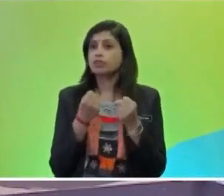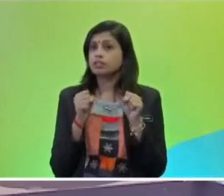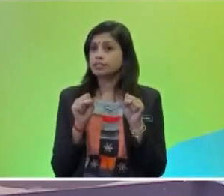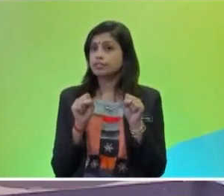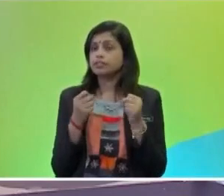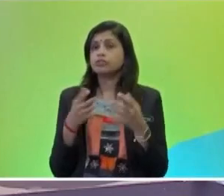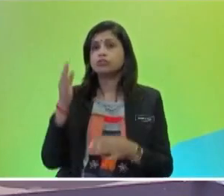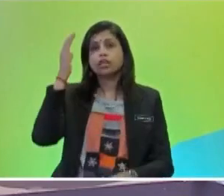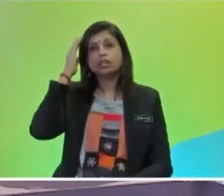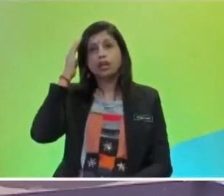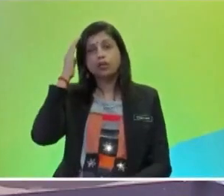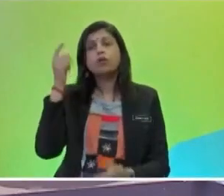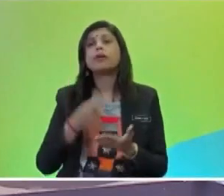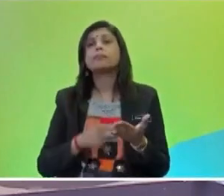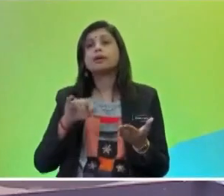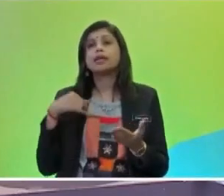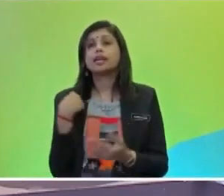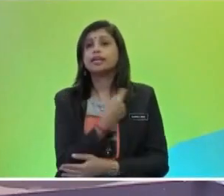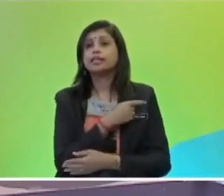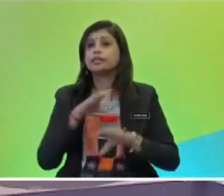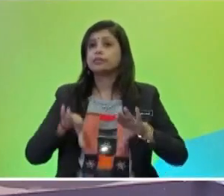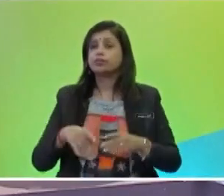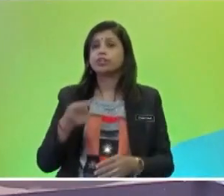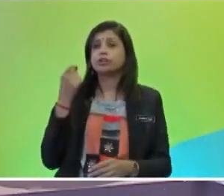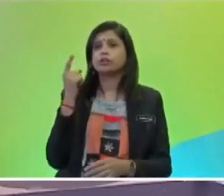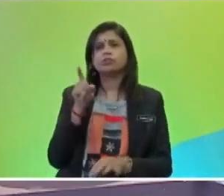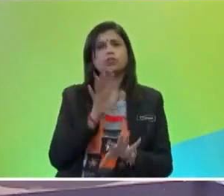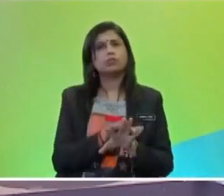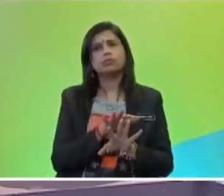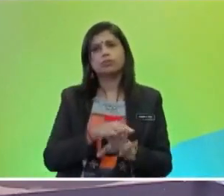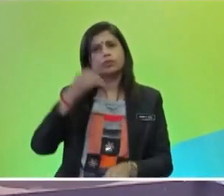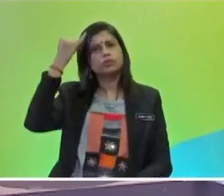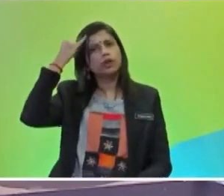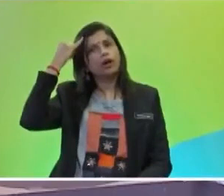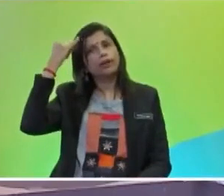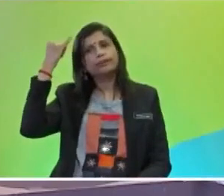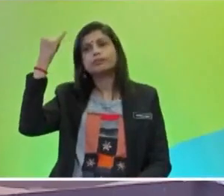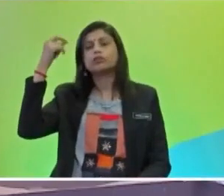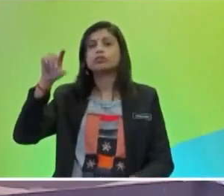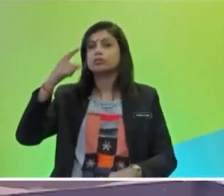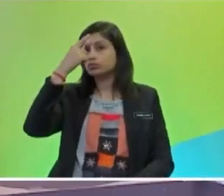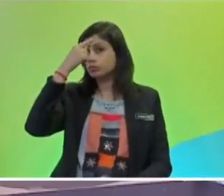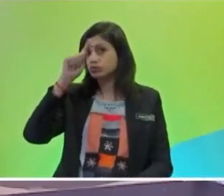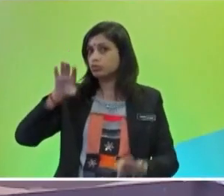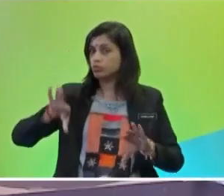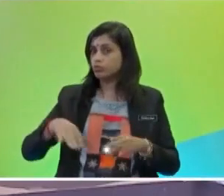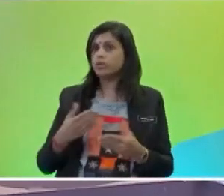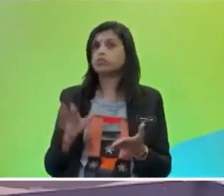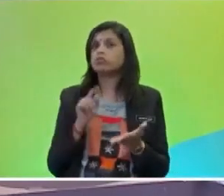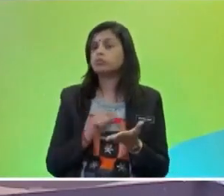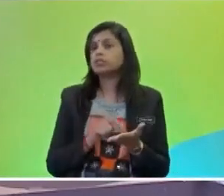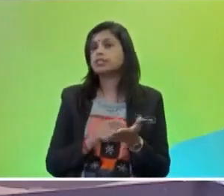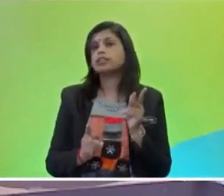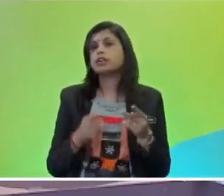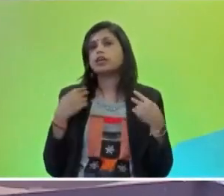tahu apa projek yang kita buat. So murid pun dah ada banyak idea nak buat projek apa-apa. So selepas ni, kalau ada jiran yang dah membantu